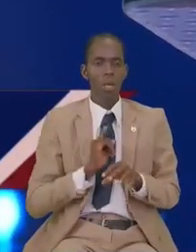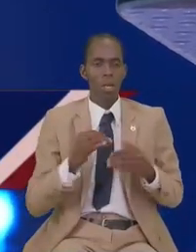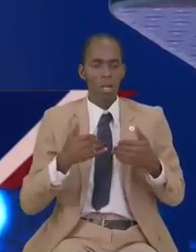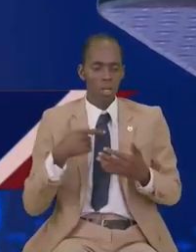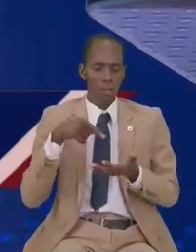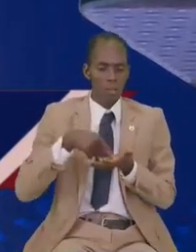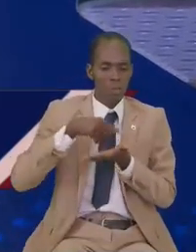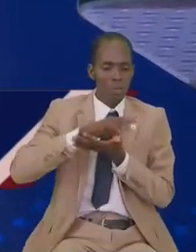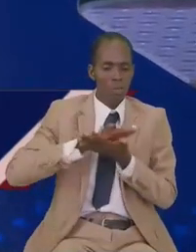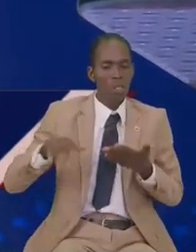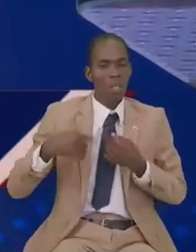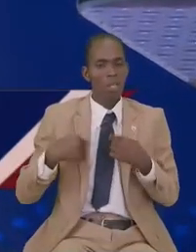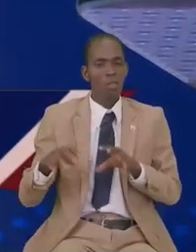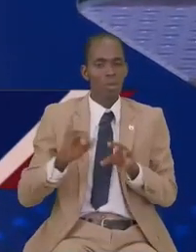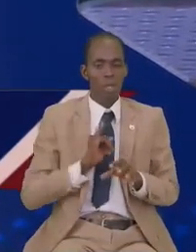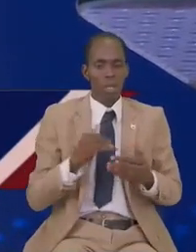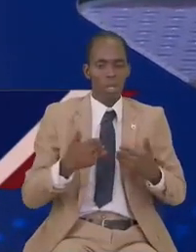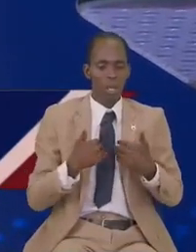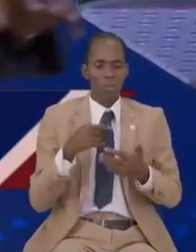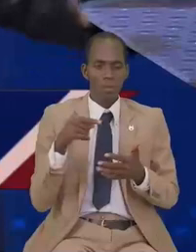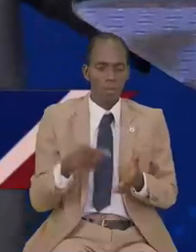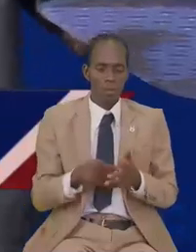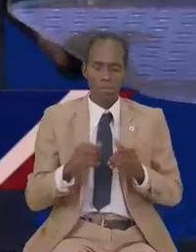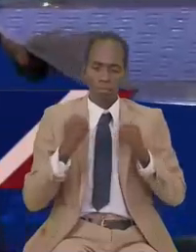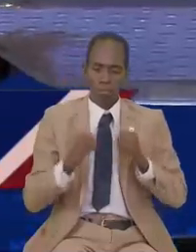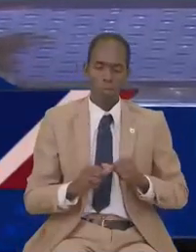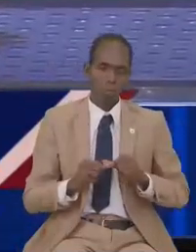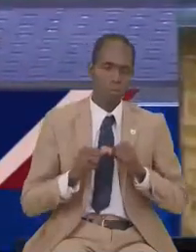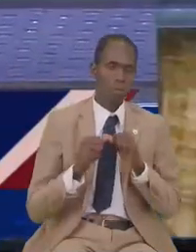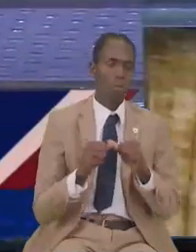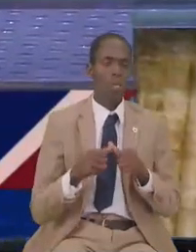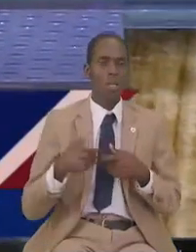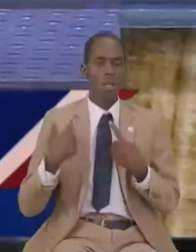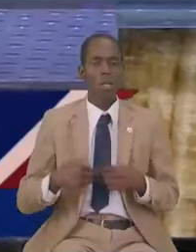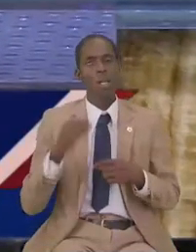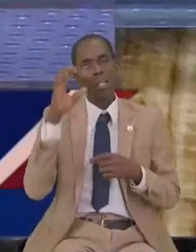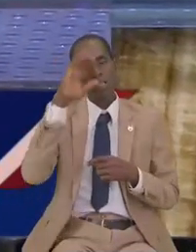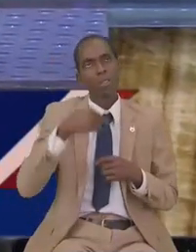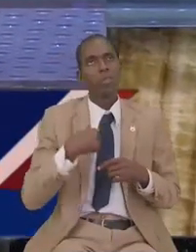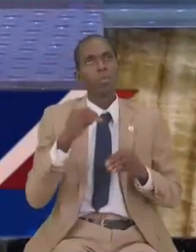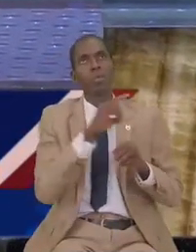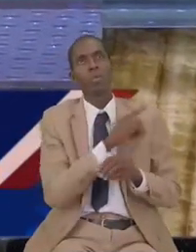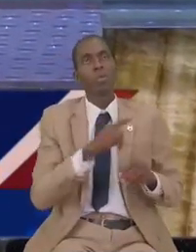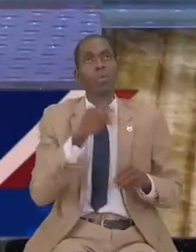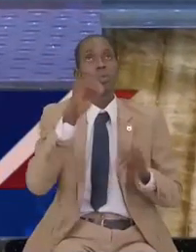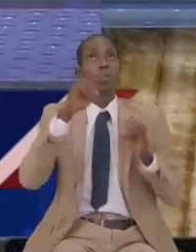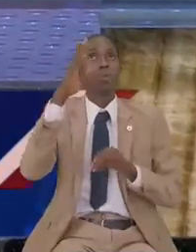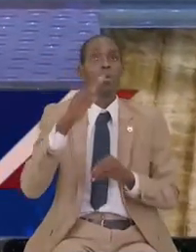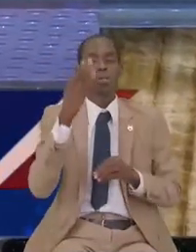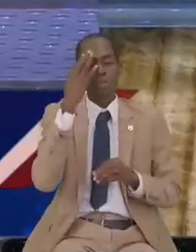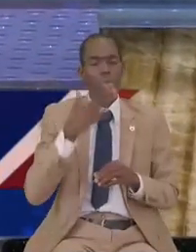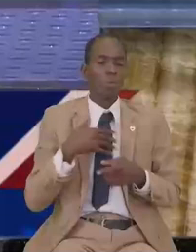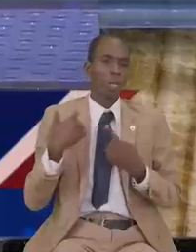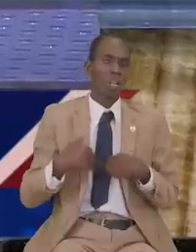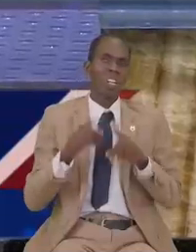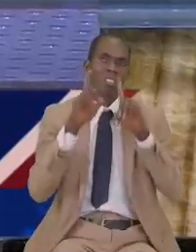purifié? Est-ce que j'ai ce cœur persévérant? Sonde-moi, ô Dieu, et connais mon cœur. Éprouve-moi et